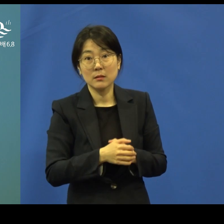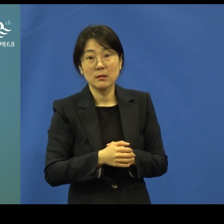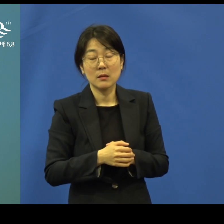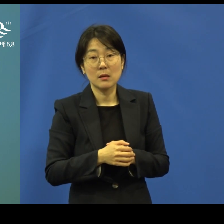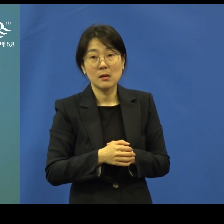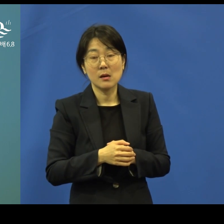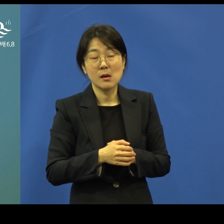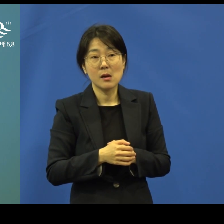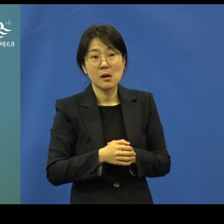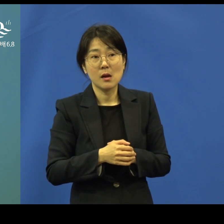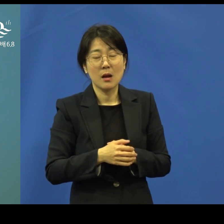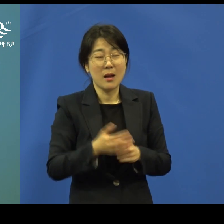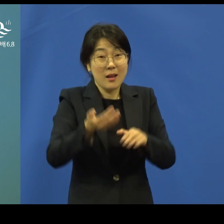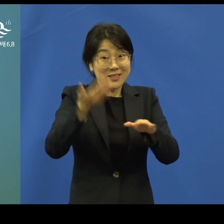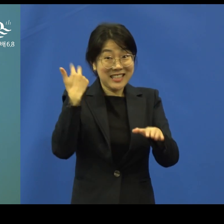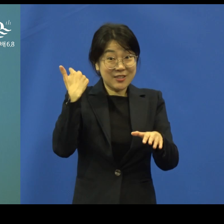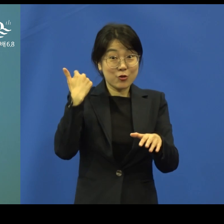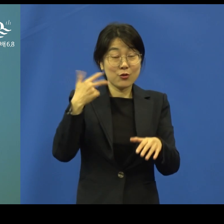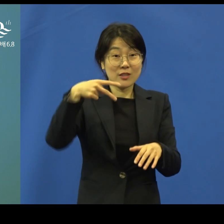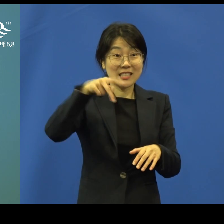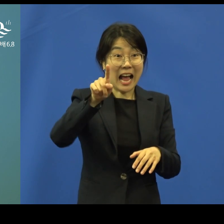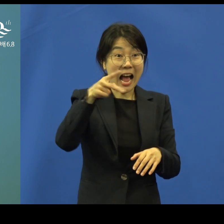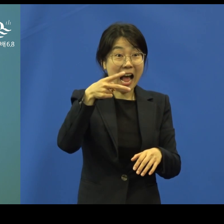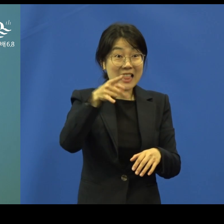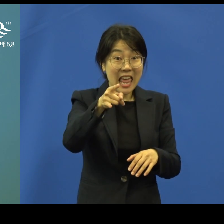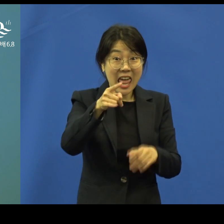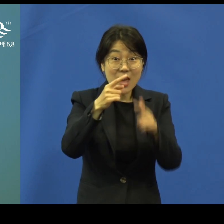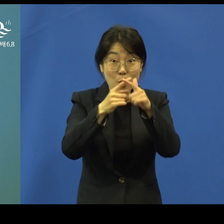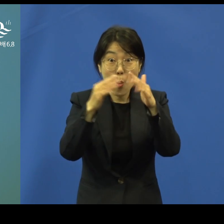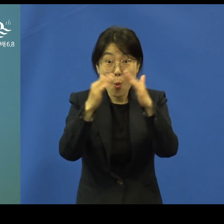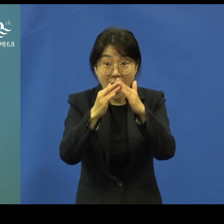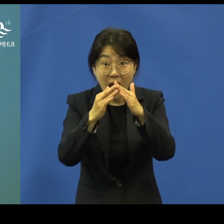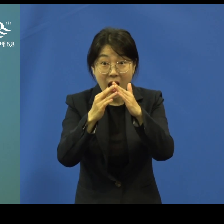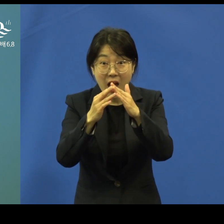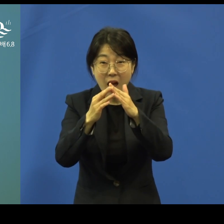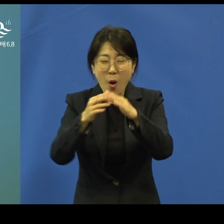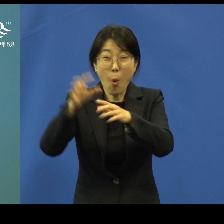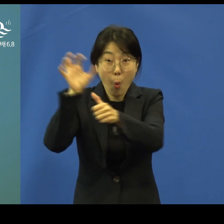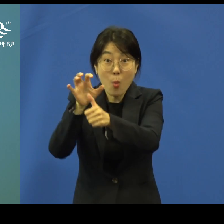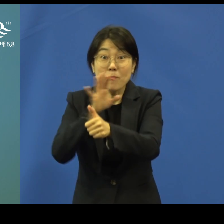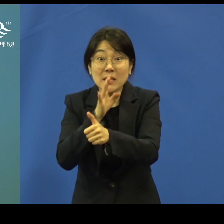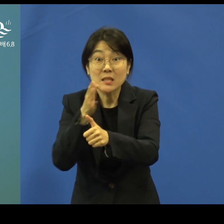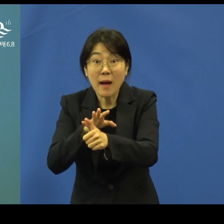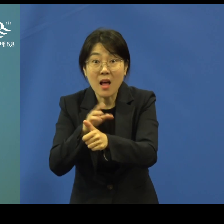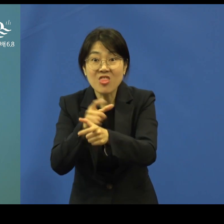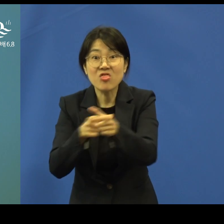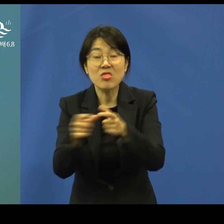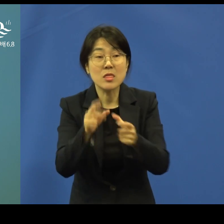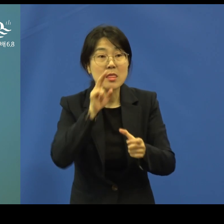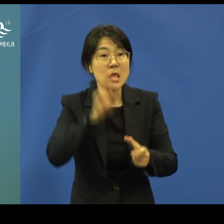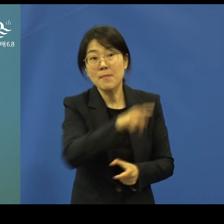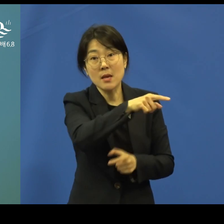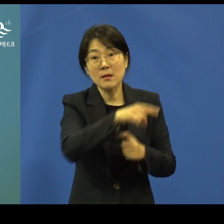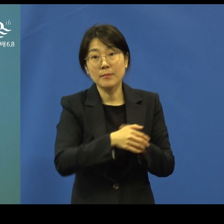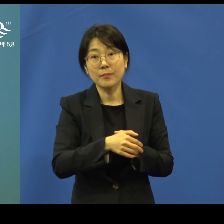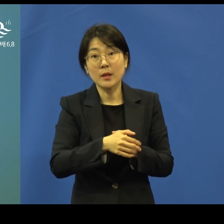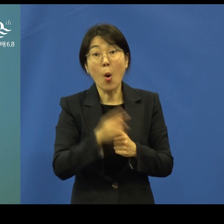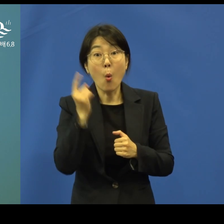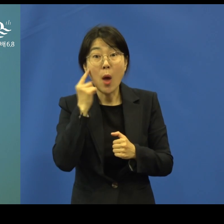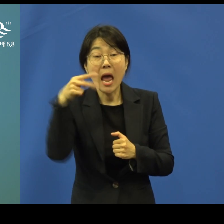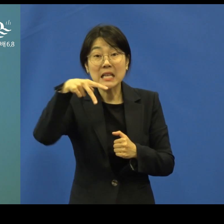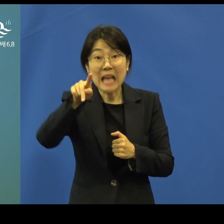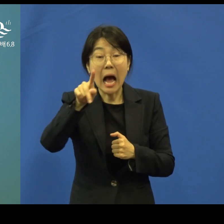받았지만 4대 교회보다 더 심각한 게 라오디게아 교회예요. 여러분 4대 교회를 들여다보면 그 안에는